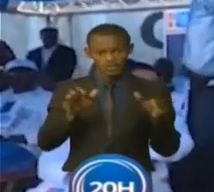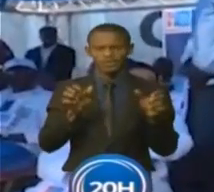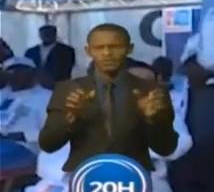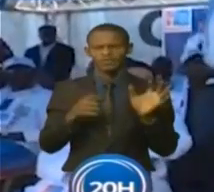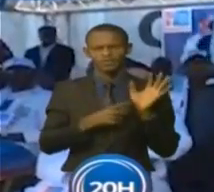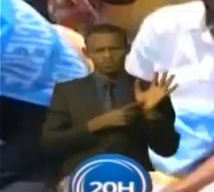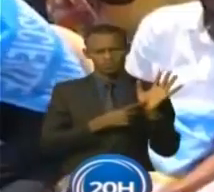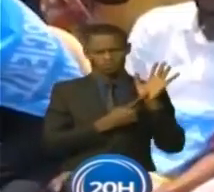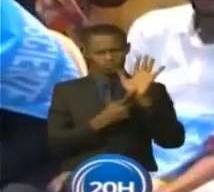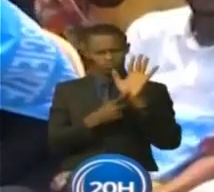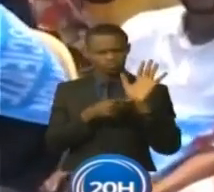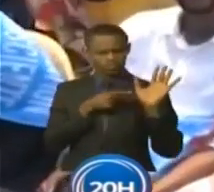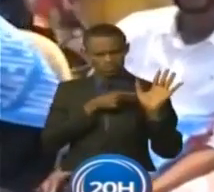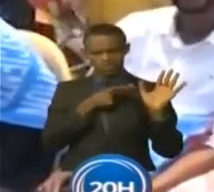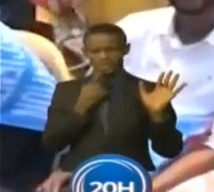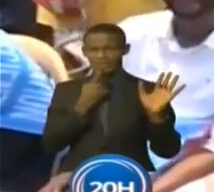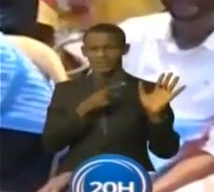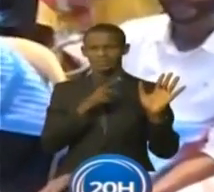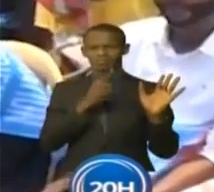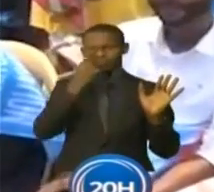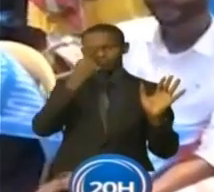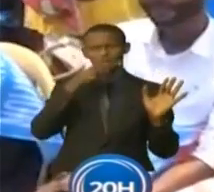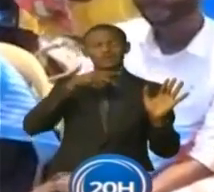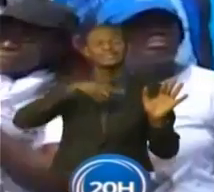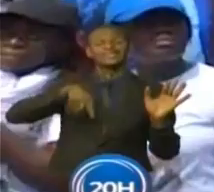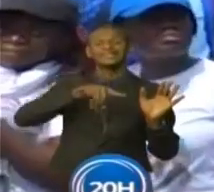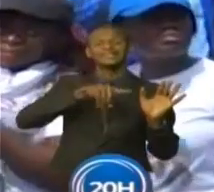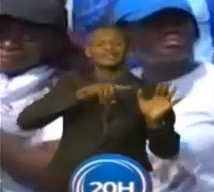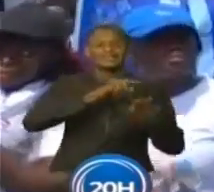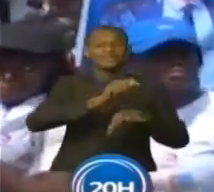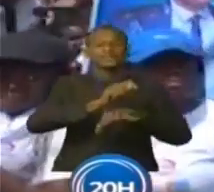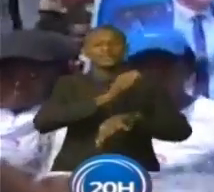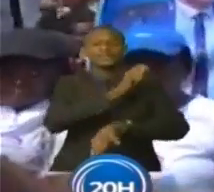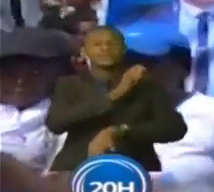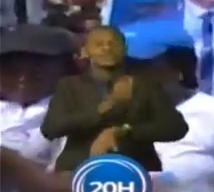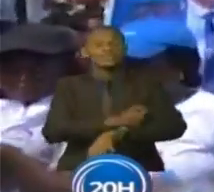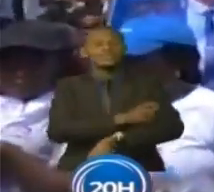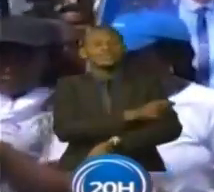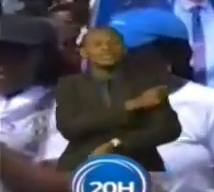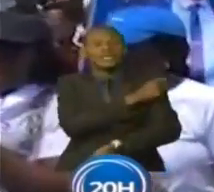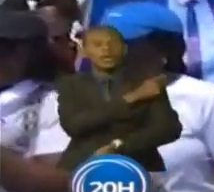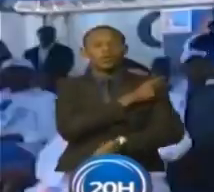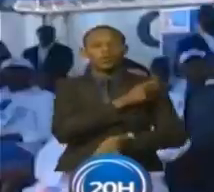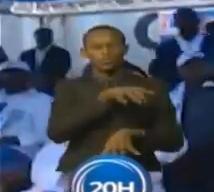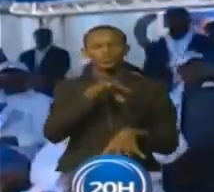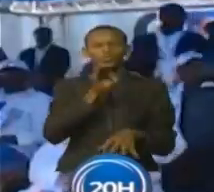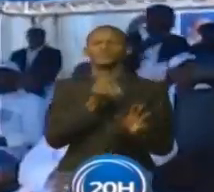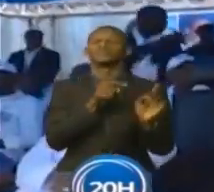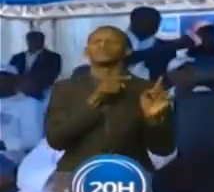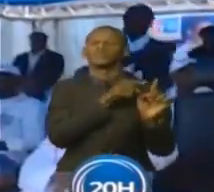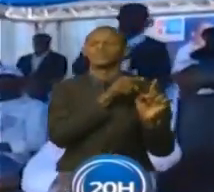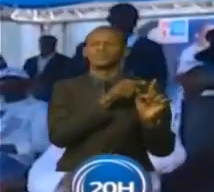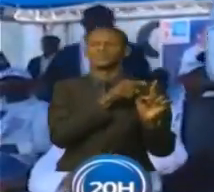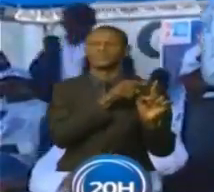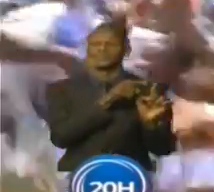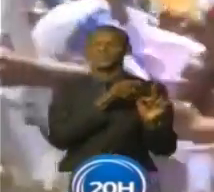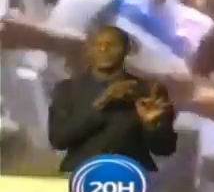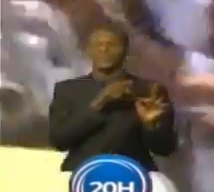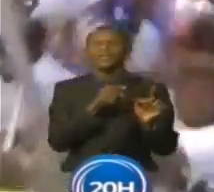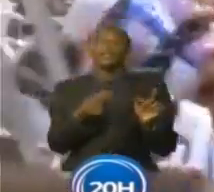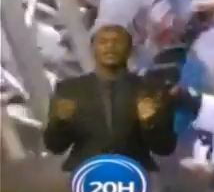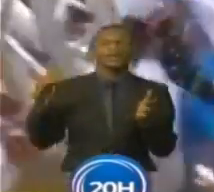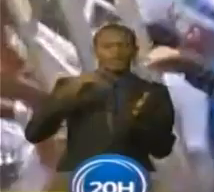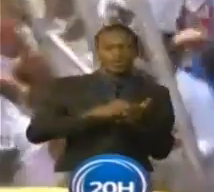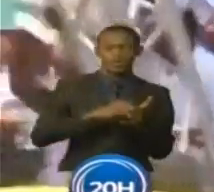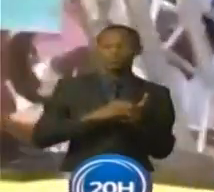Bosoku qui va porter la voix du district de la Tchamou aux législatives prochaines. Ces derniers appellent de tous ses voeux à la réélection